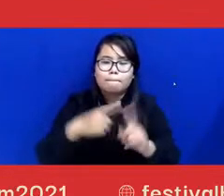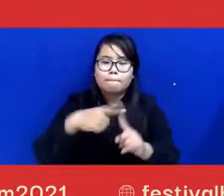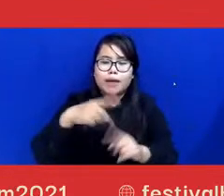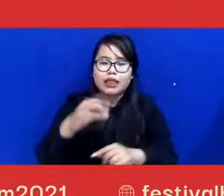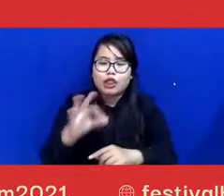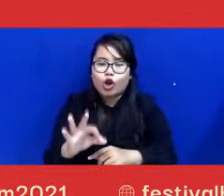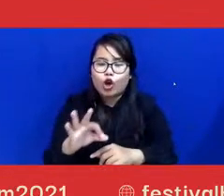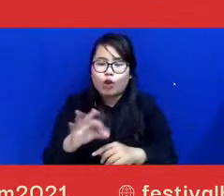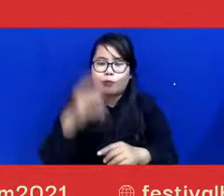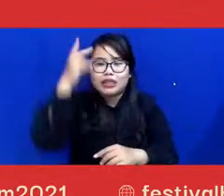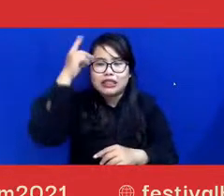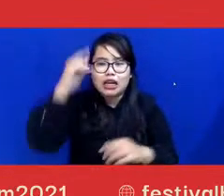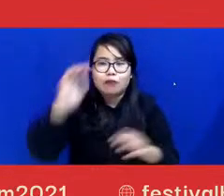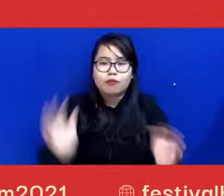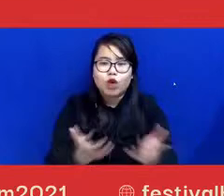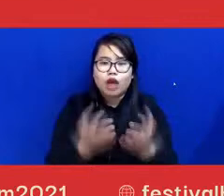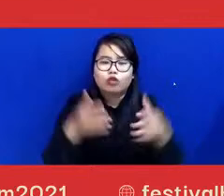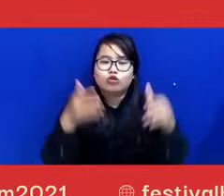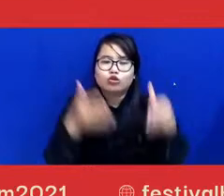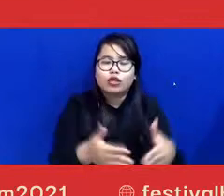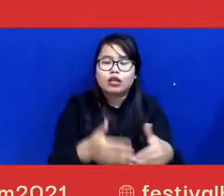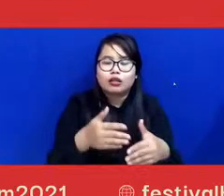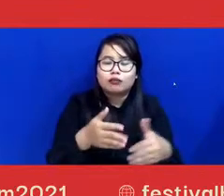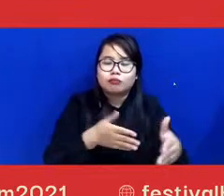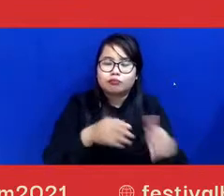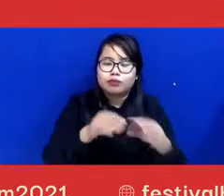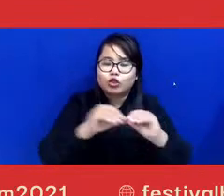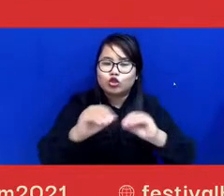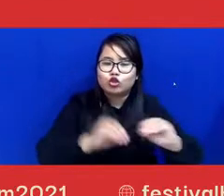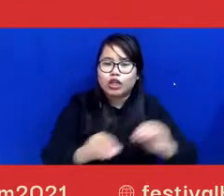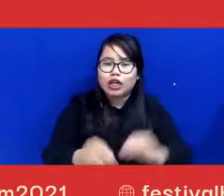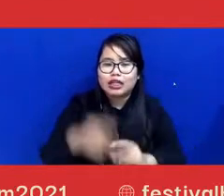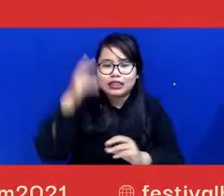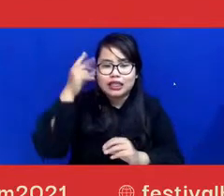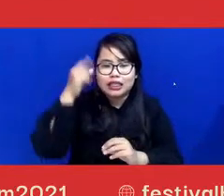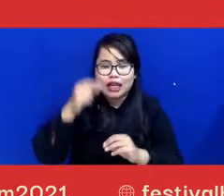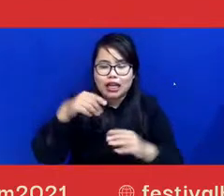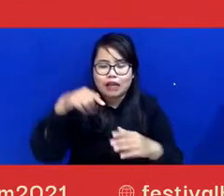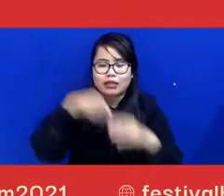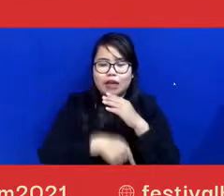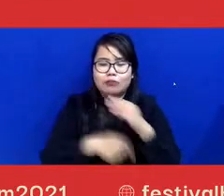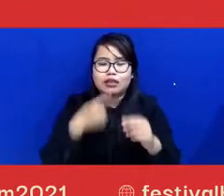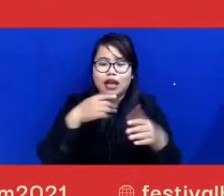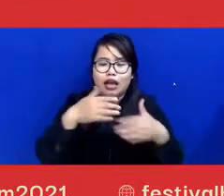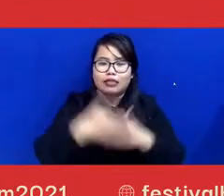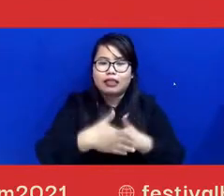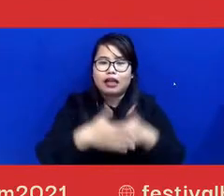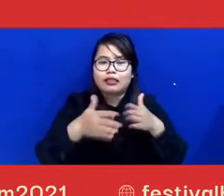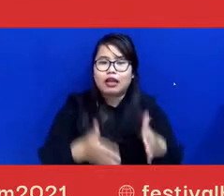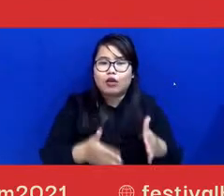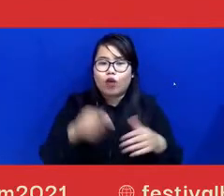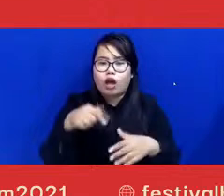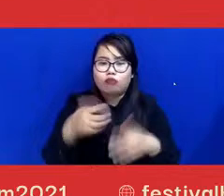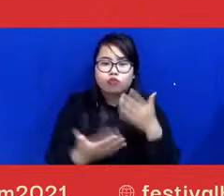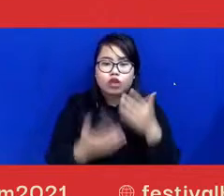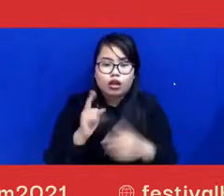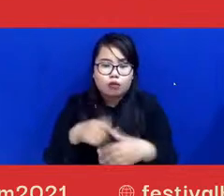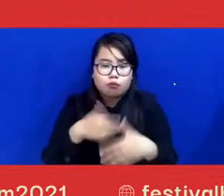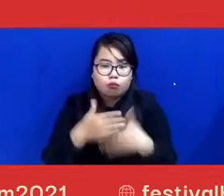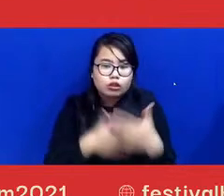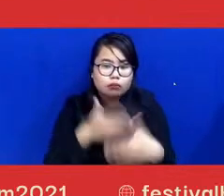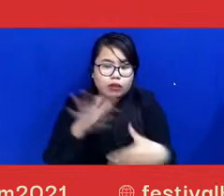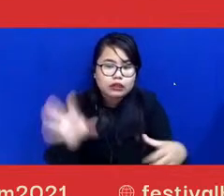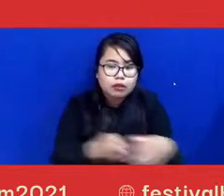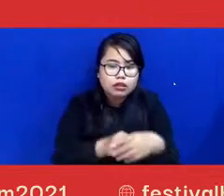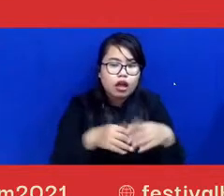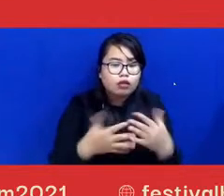pembangunan, khususnya penyusunan rencana detail tata ruang, apakah sudah mulai proses partisipatif, atau dan